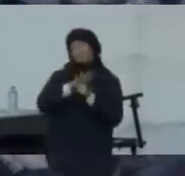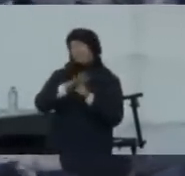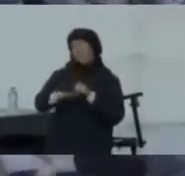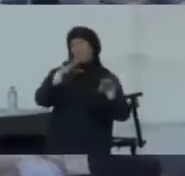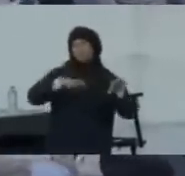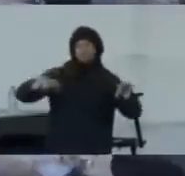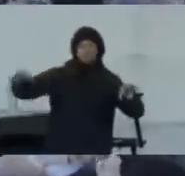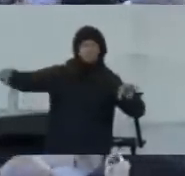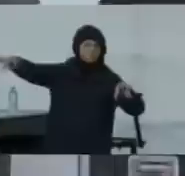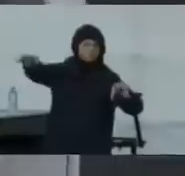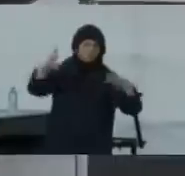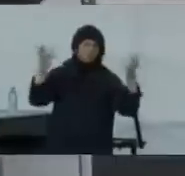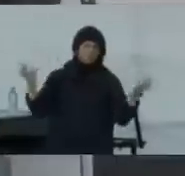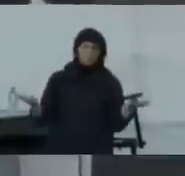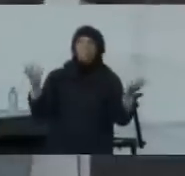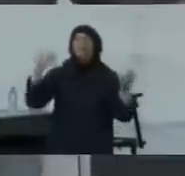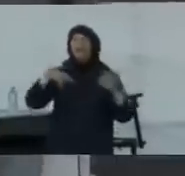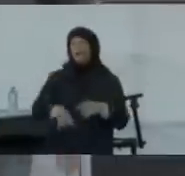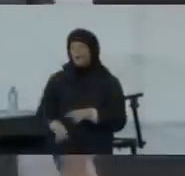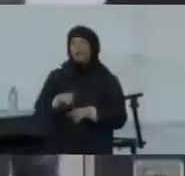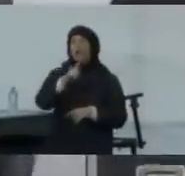Allora la cosa è incredibile, che